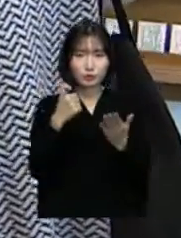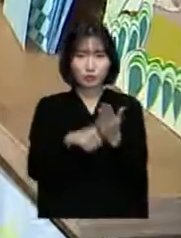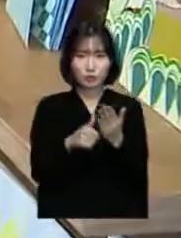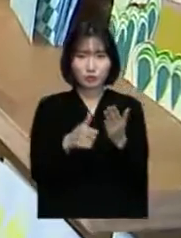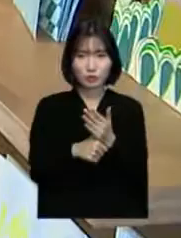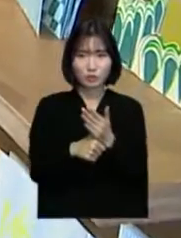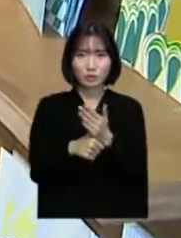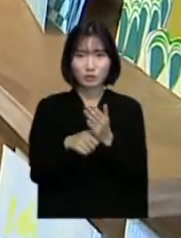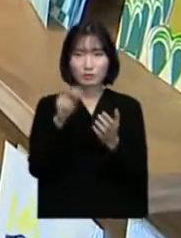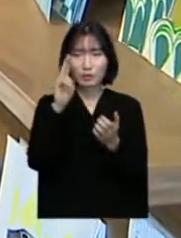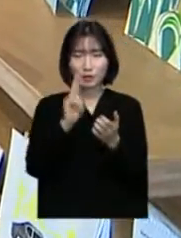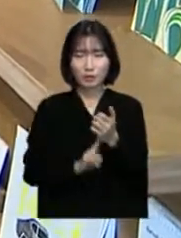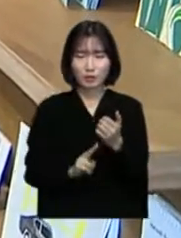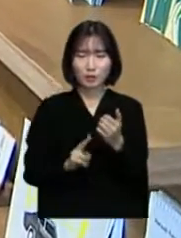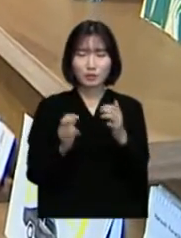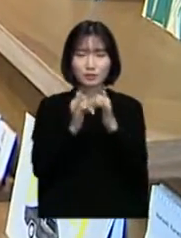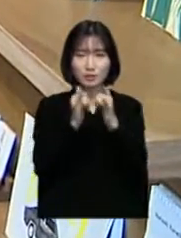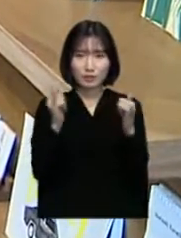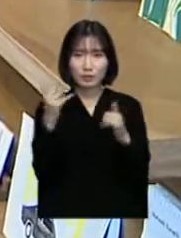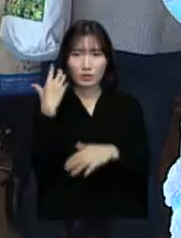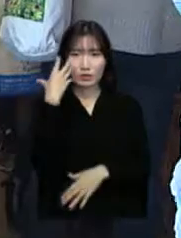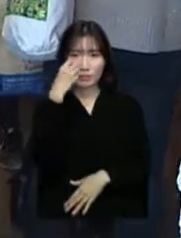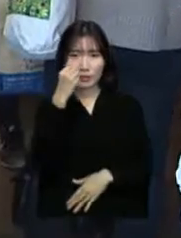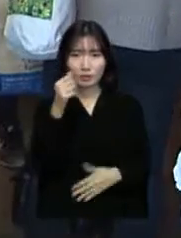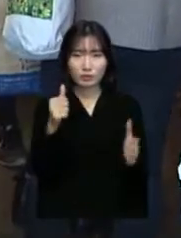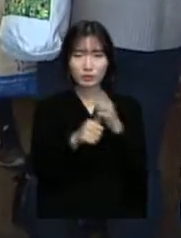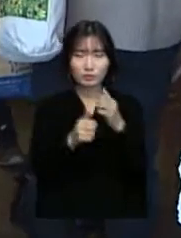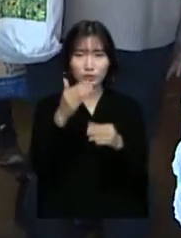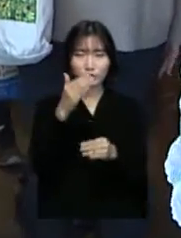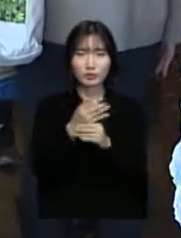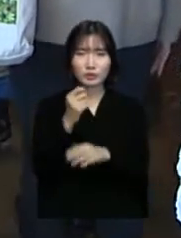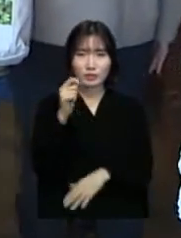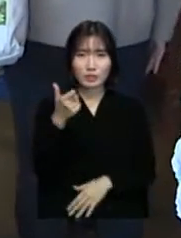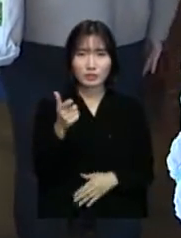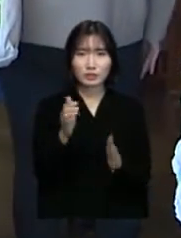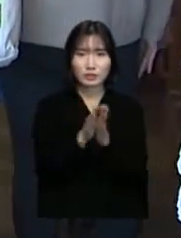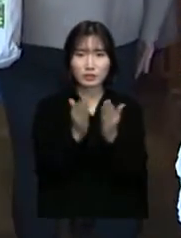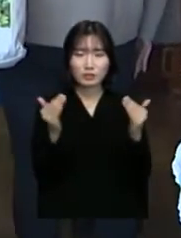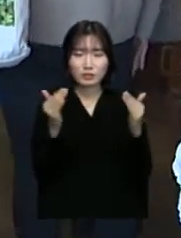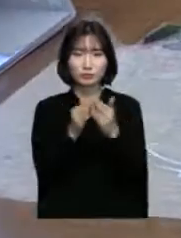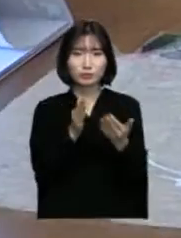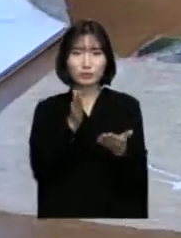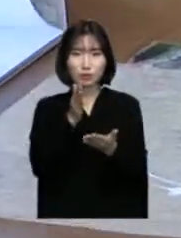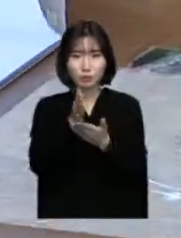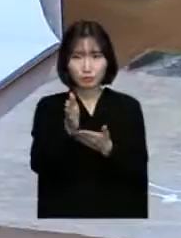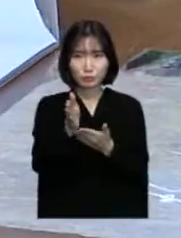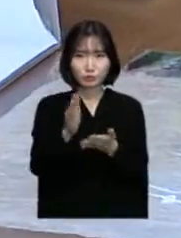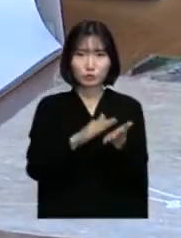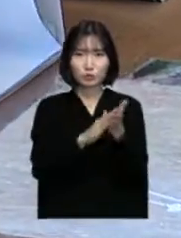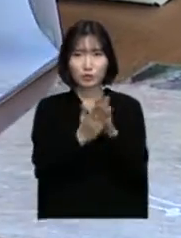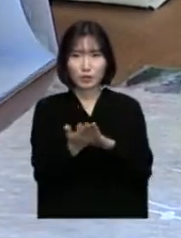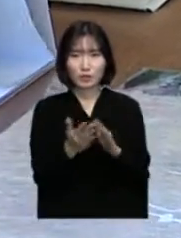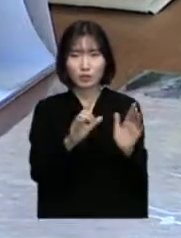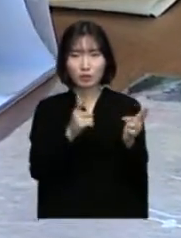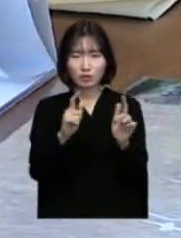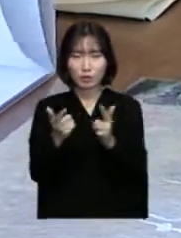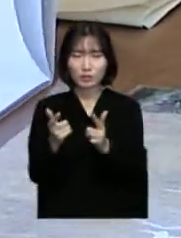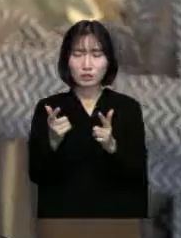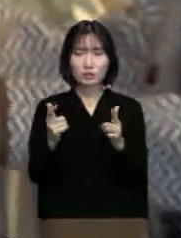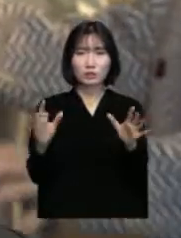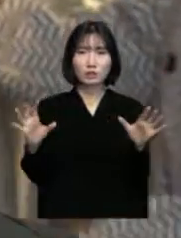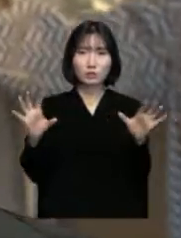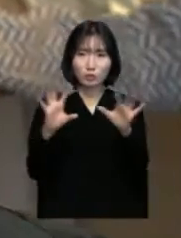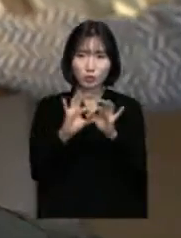사람들의 발길을 잡고 있습니다 이 같은 소형 서점들이 전문화와 수일 썽 다변화를 무기로 최근